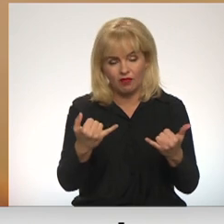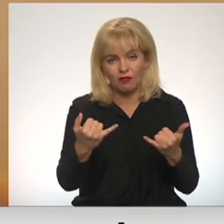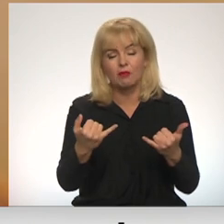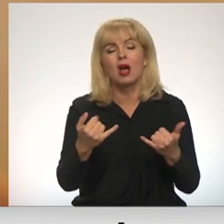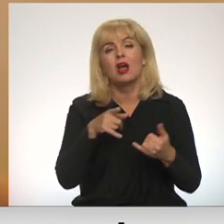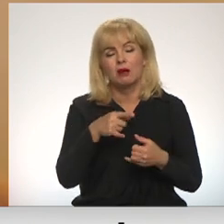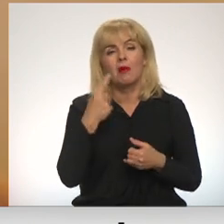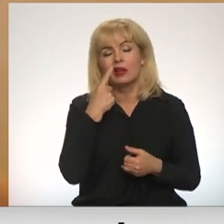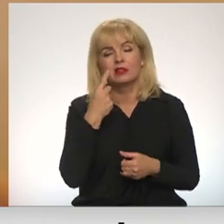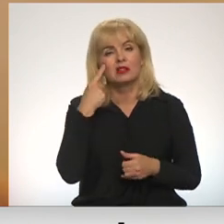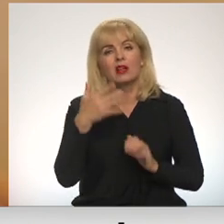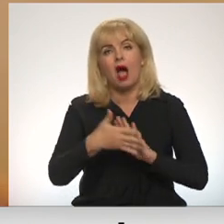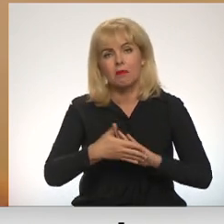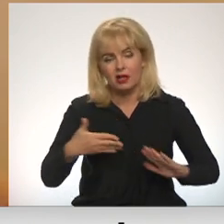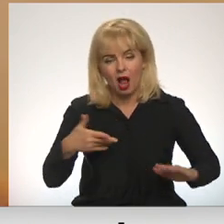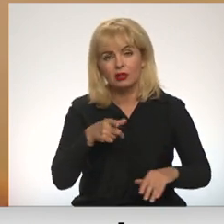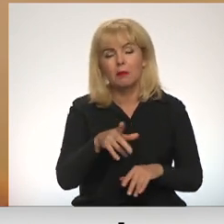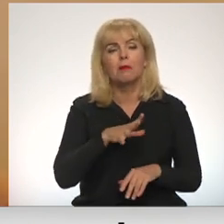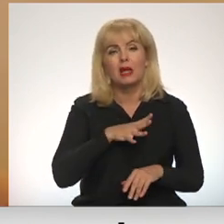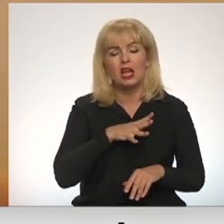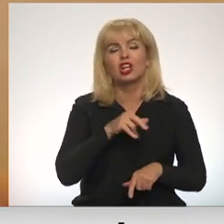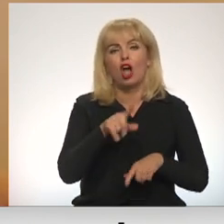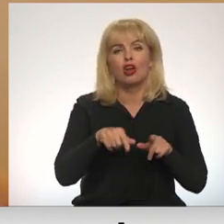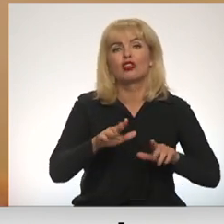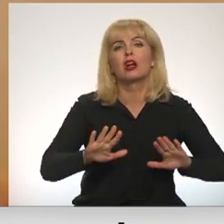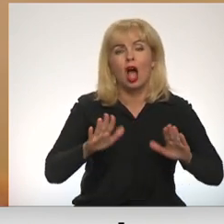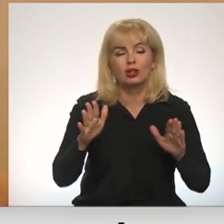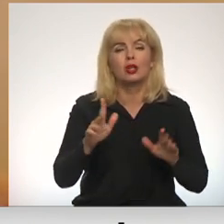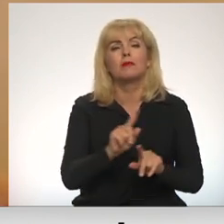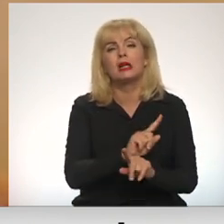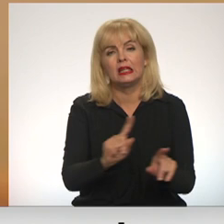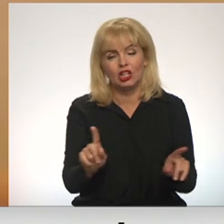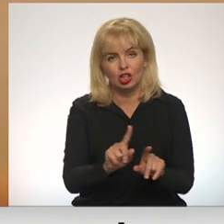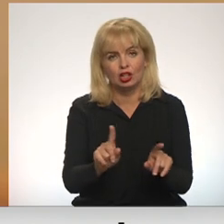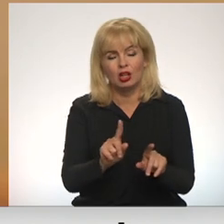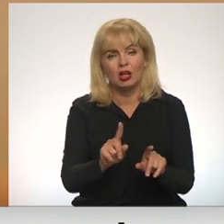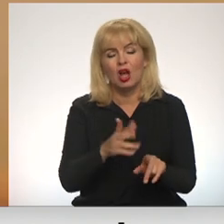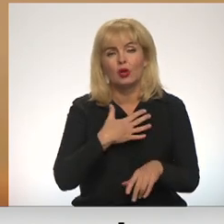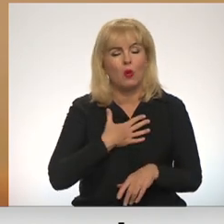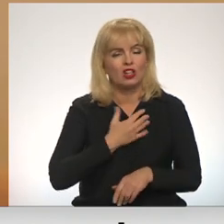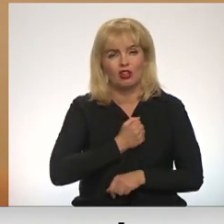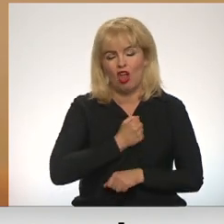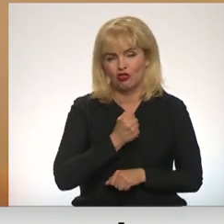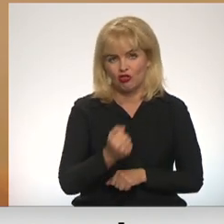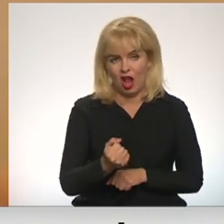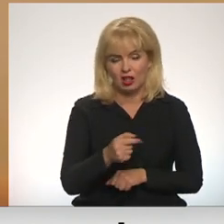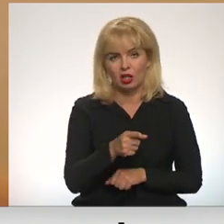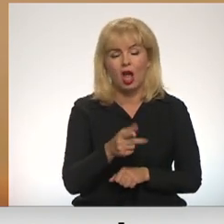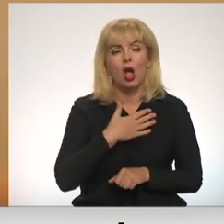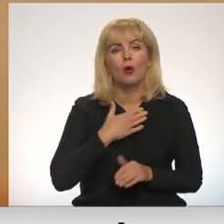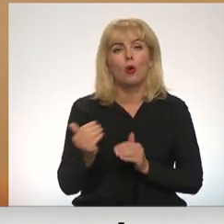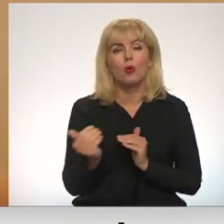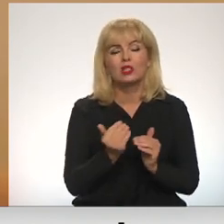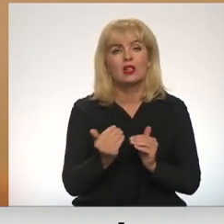gan, un ir bijuši pat tādi gadījumi, diemžēl, ļoti cietsirdīgi, ka kucēns ir